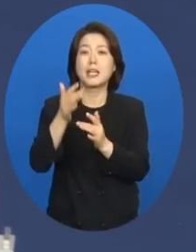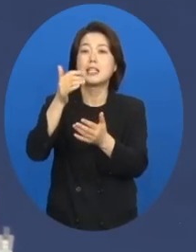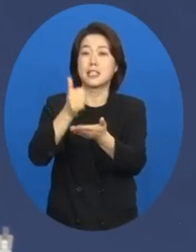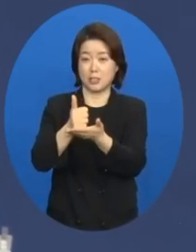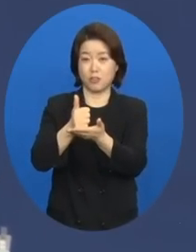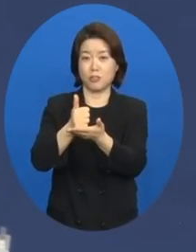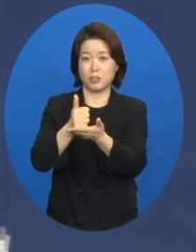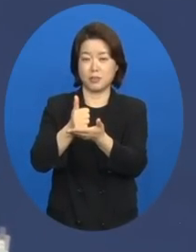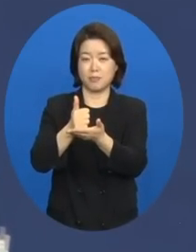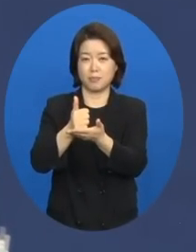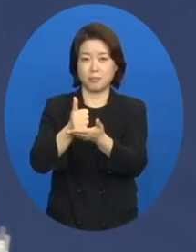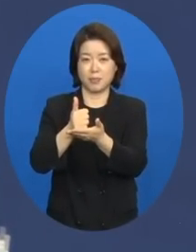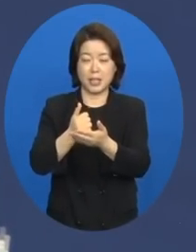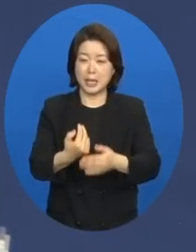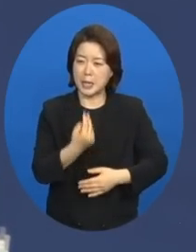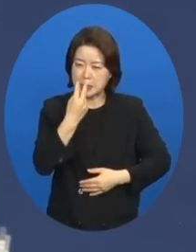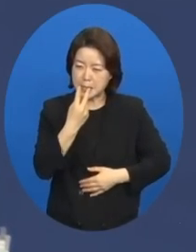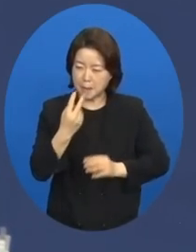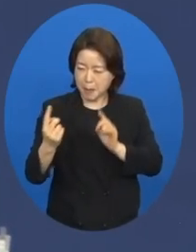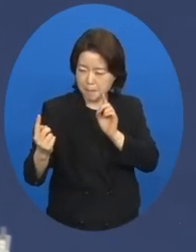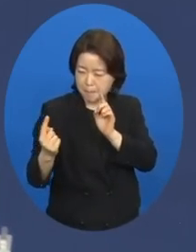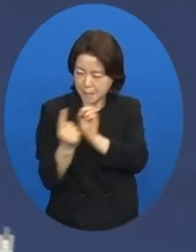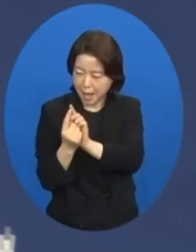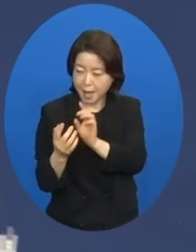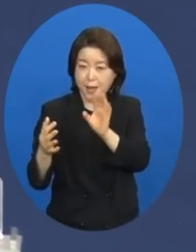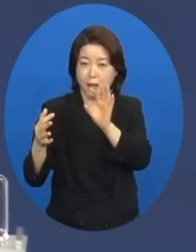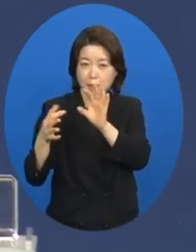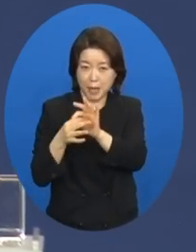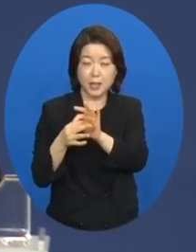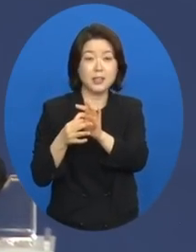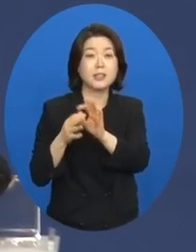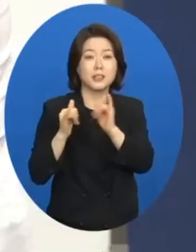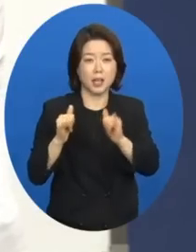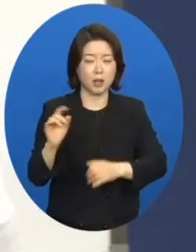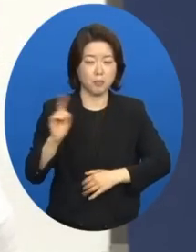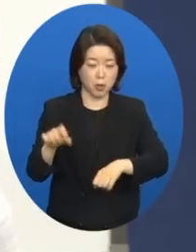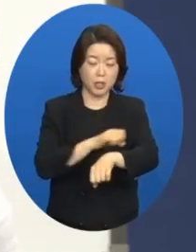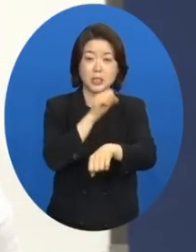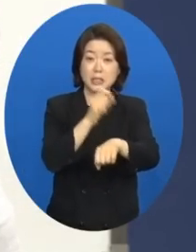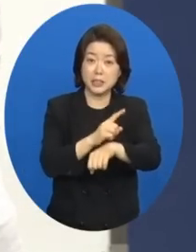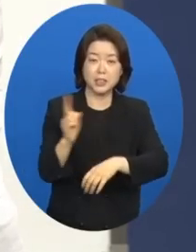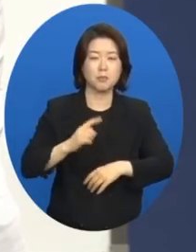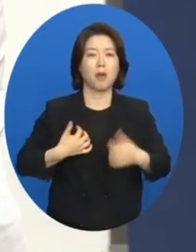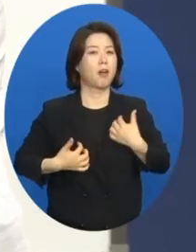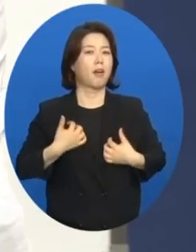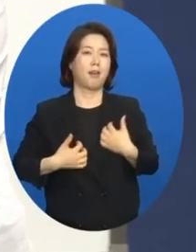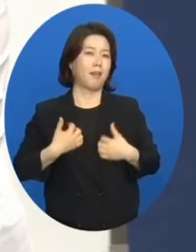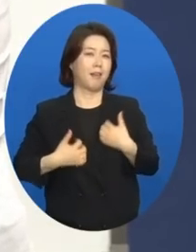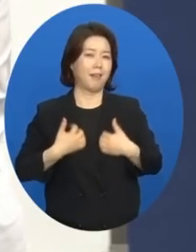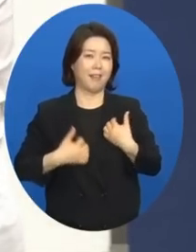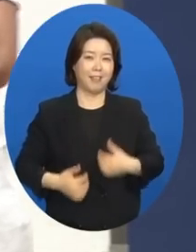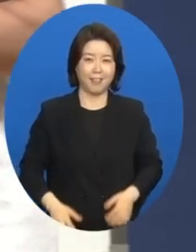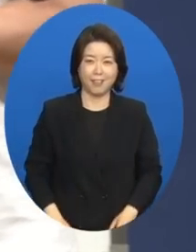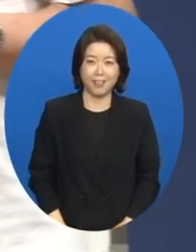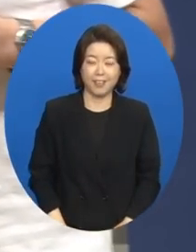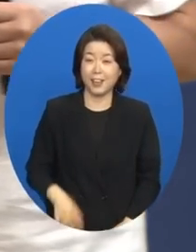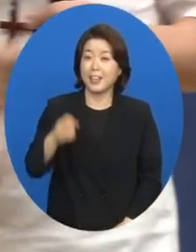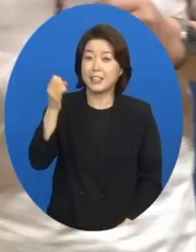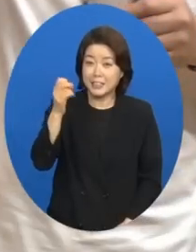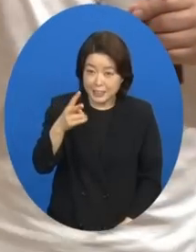정말 제대로 생명으로 만난 사람은 특징이 뭐냐면 기뻐요. 기쁨.